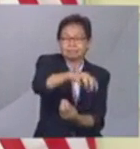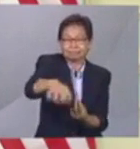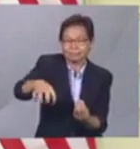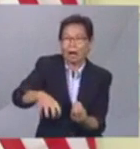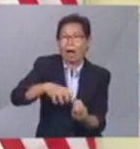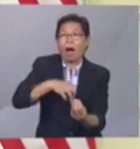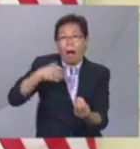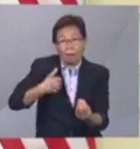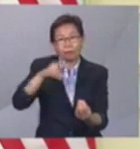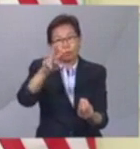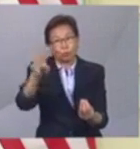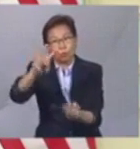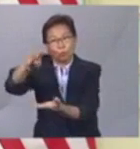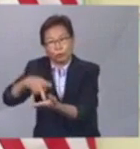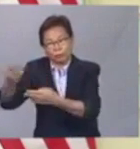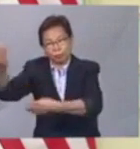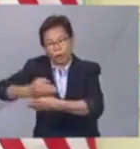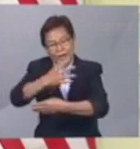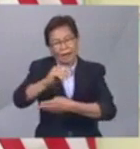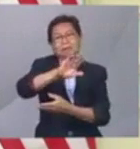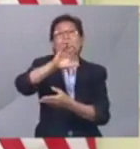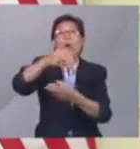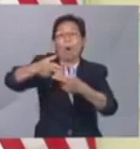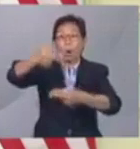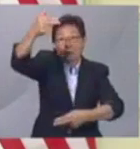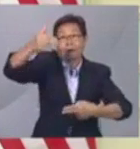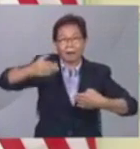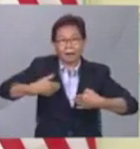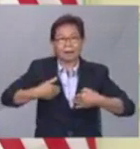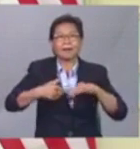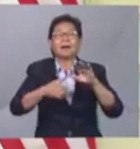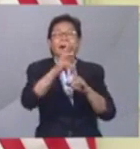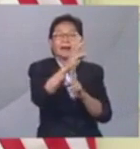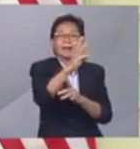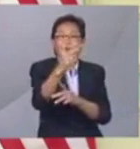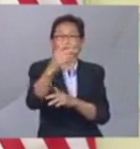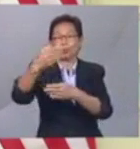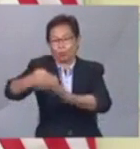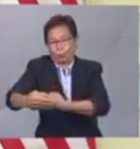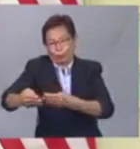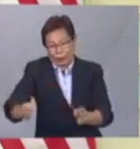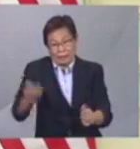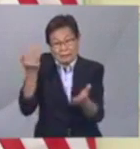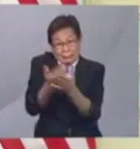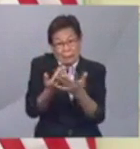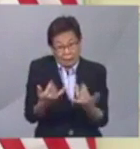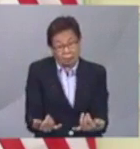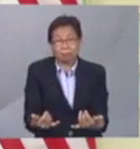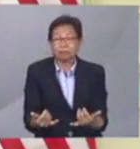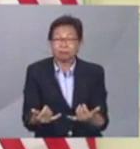Ada 22 pusat kuarantin termasuk hotel dan mempunyai 6,000 bilik. Jadi setakat hari ini